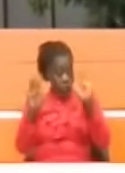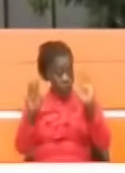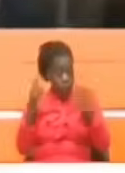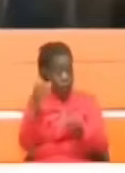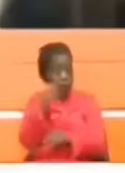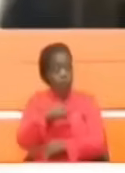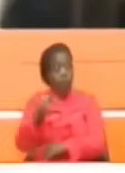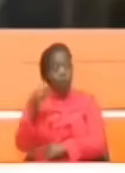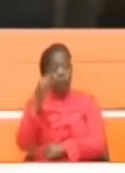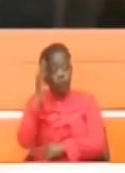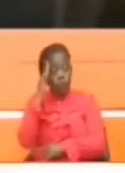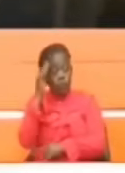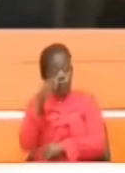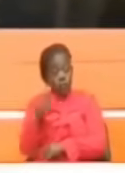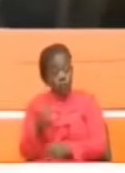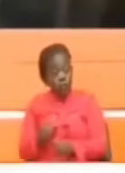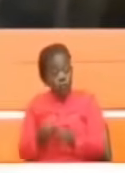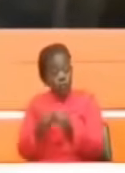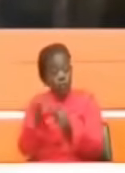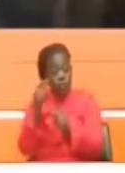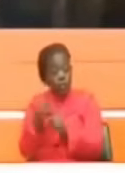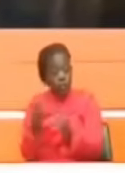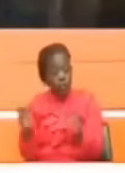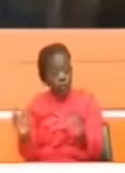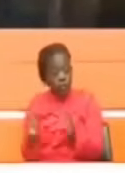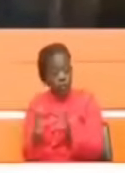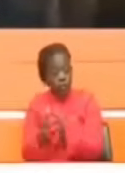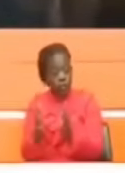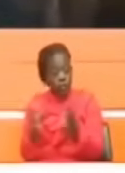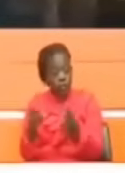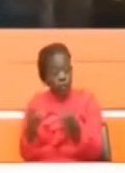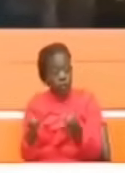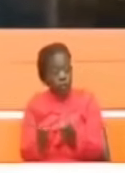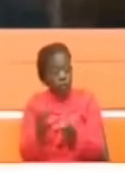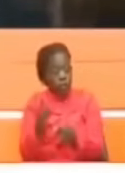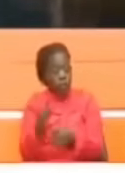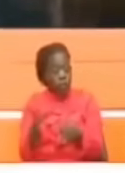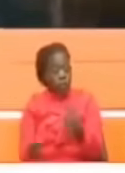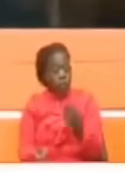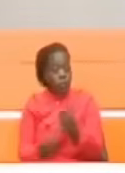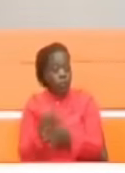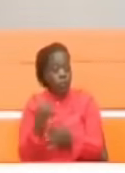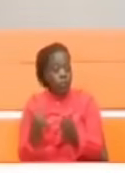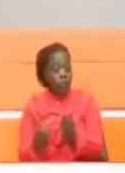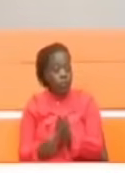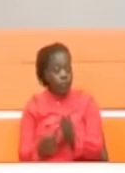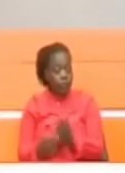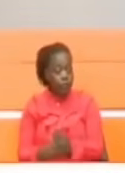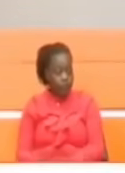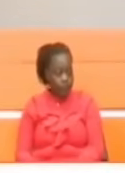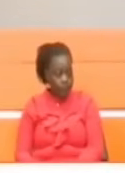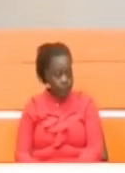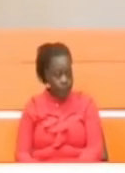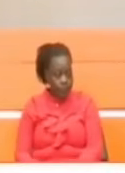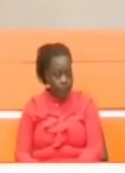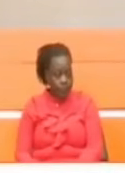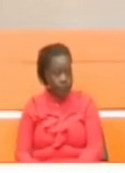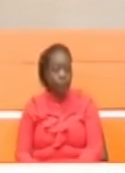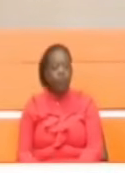kisente ono bazi ba mulundi kutuse ba mfundiriza mu kifo kiri langa ba mutusiza ku nebisago kigambe